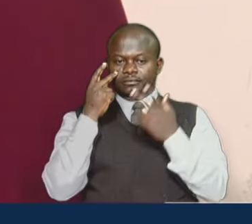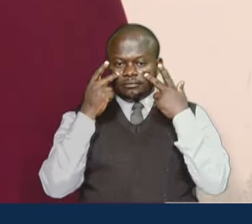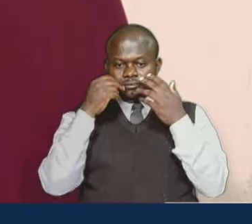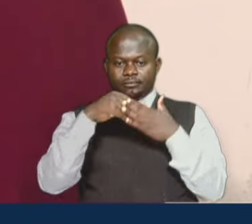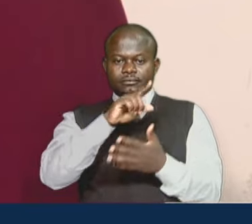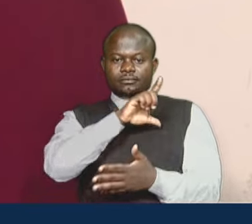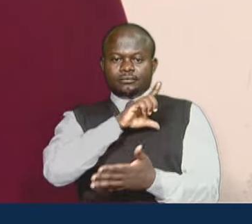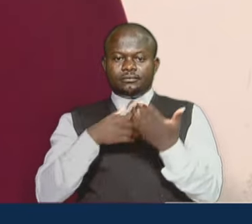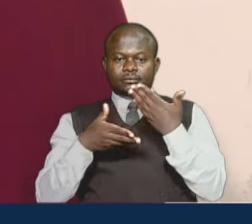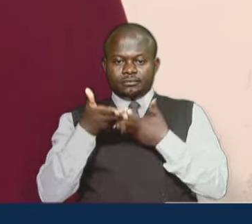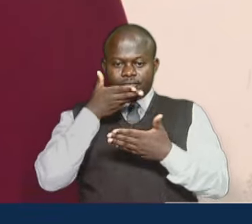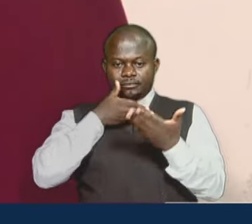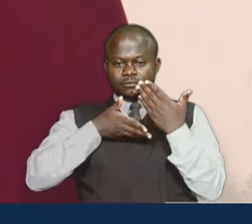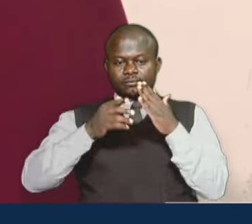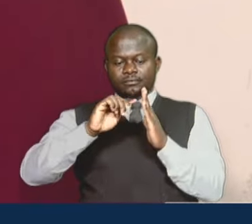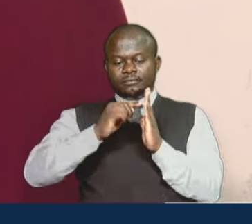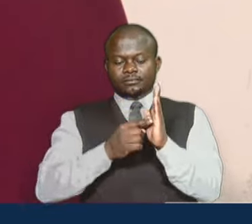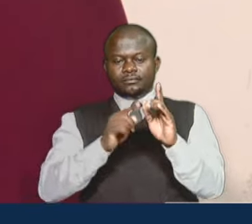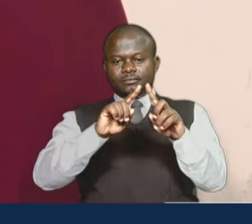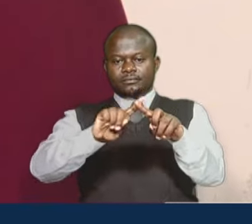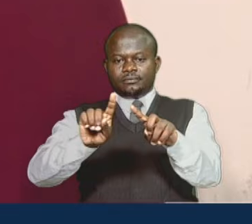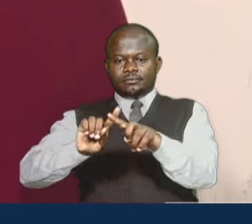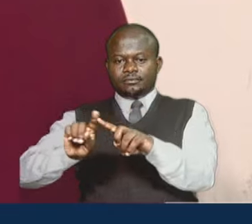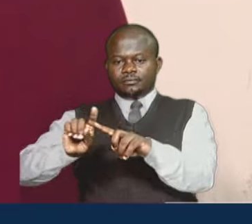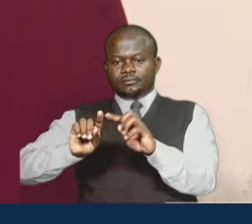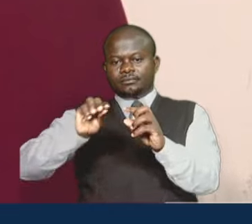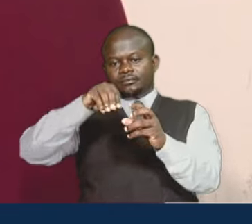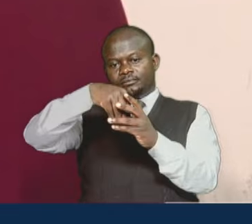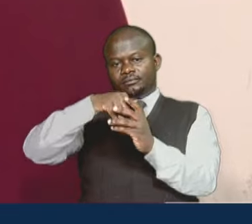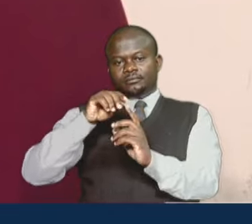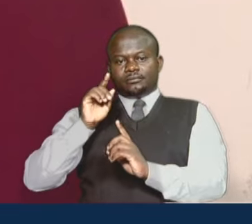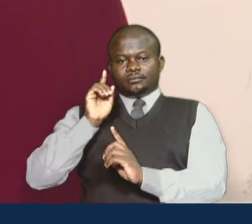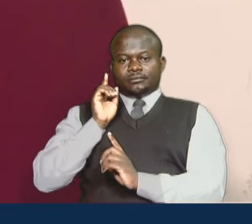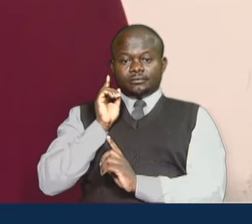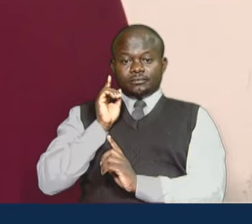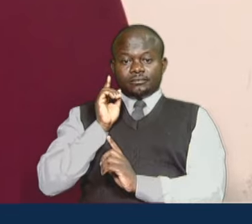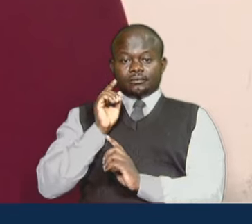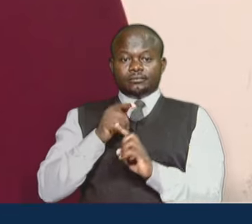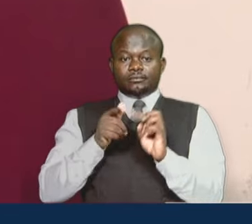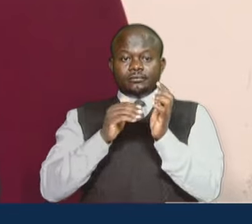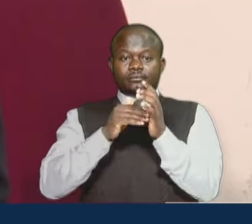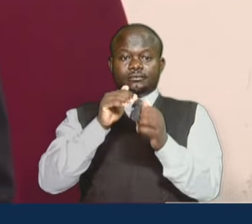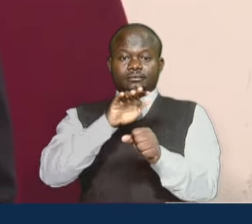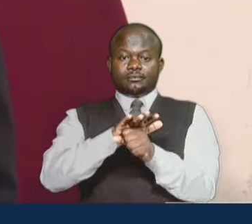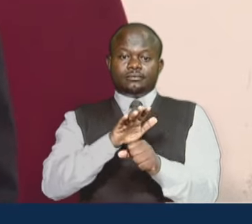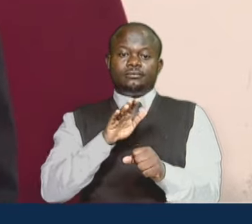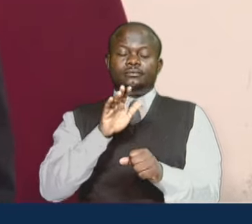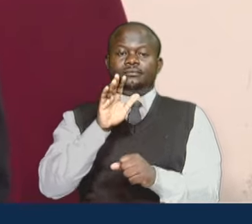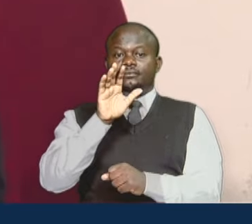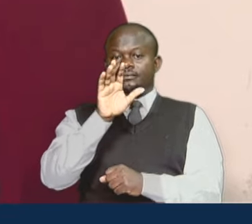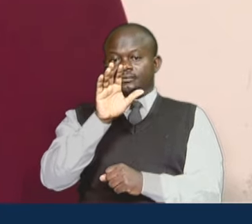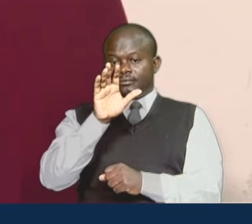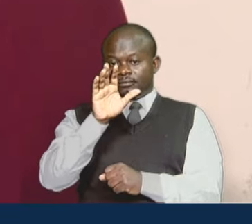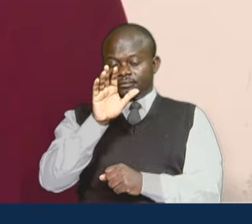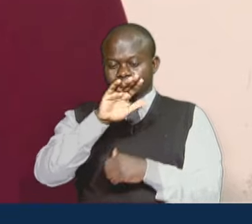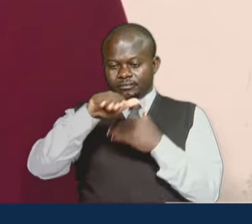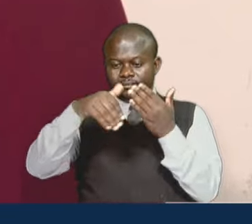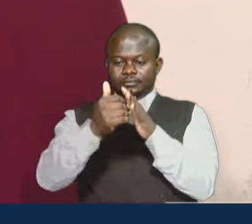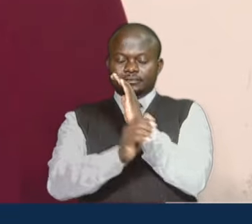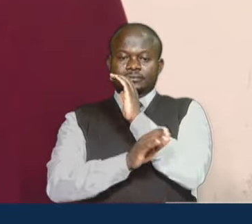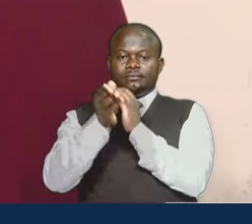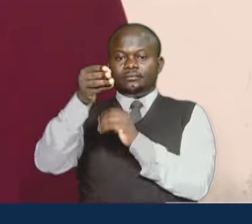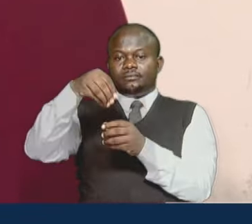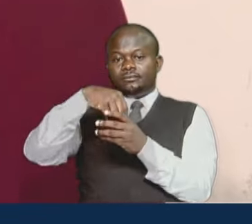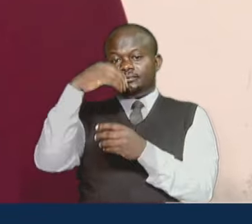yo kuganira ku ngingo zitandukanye zirimo n'umutekano by'umwihariko w'umugabane iki gihugu giherereyemo